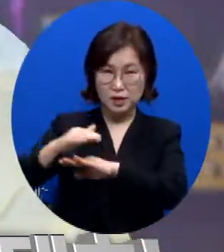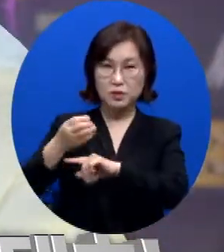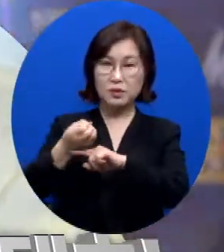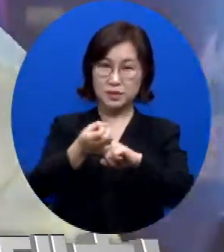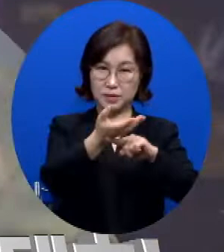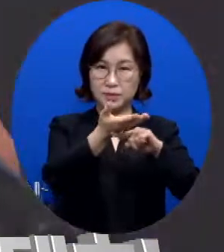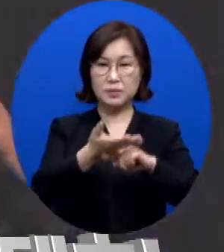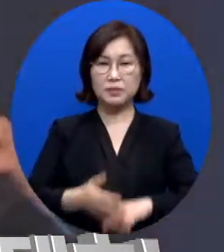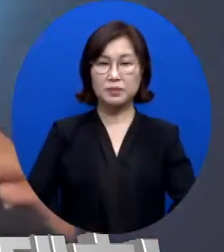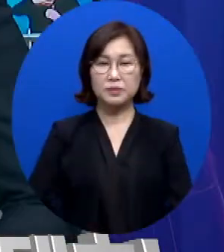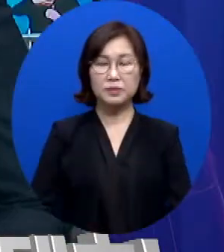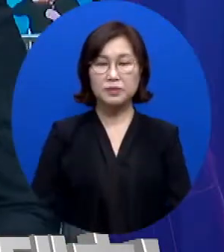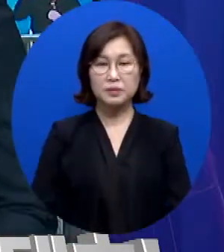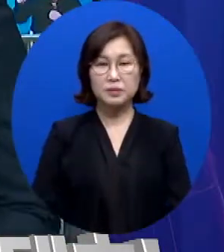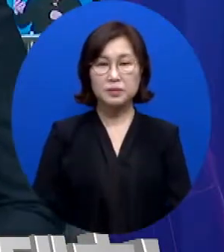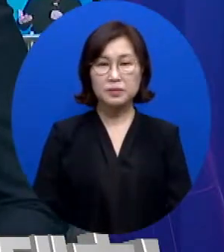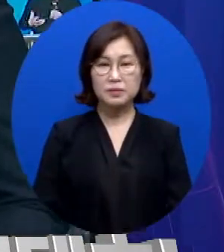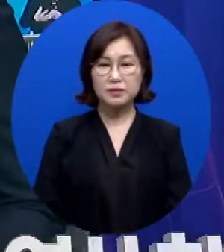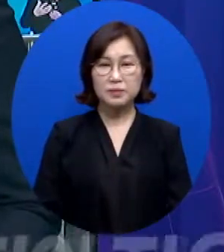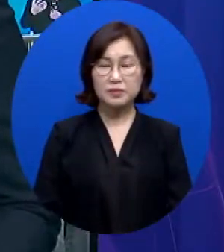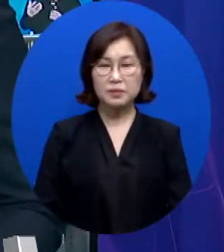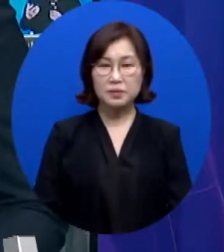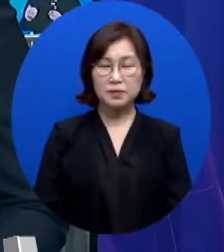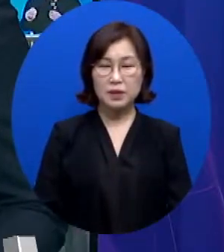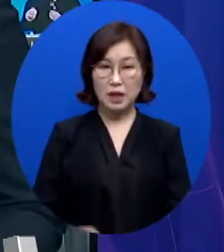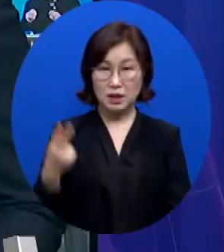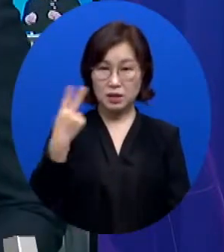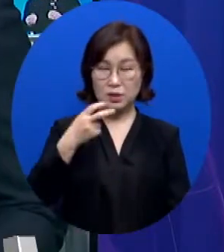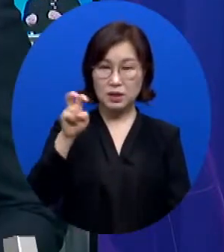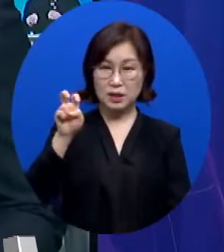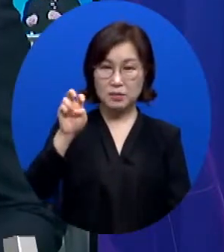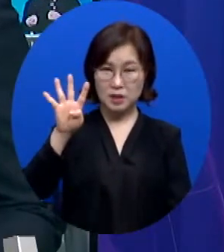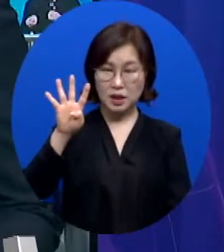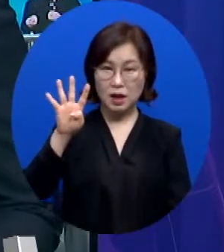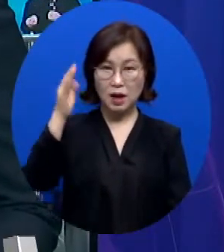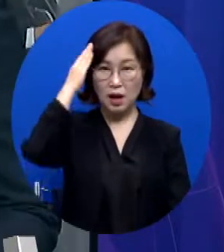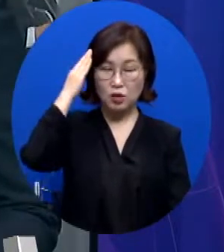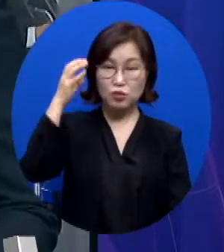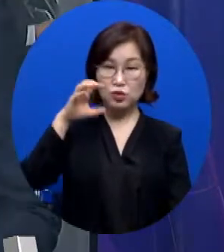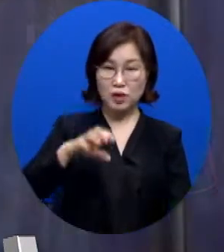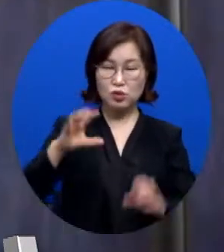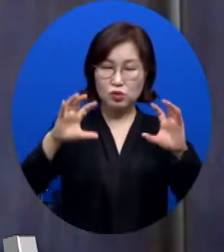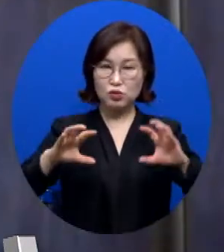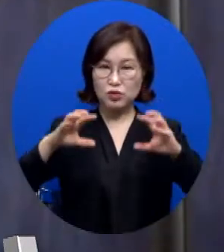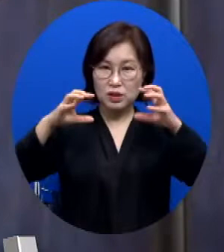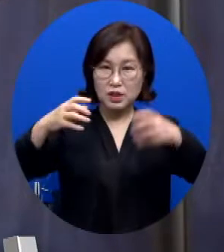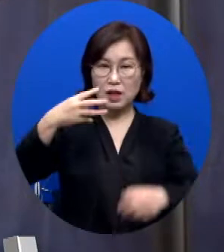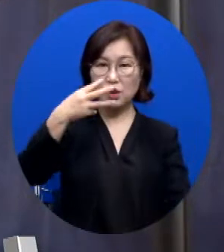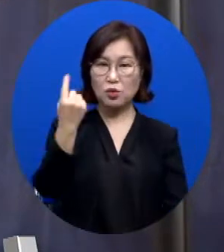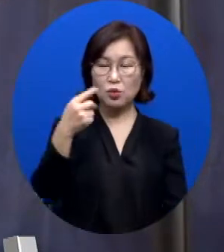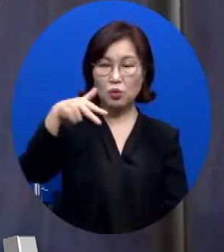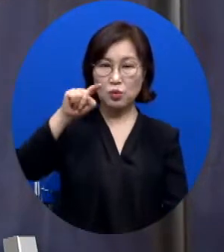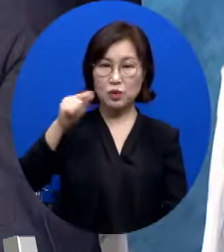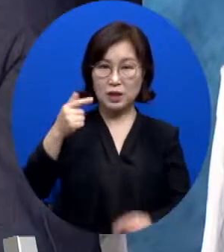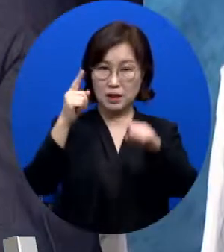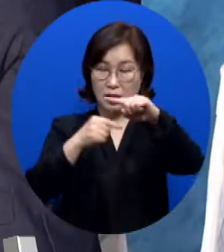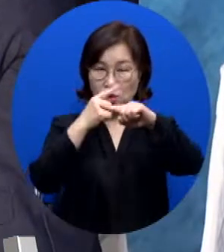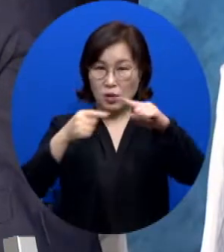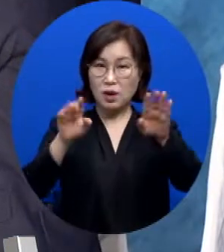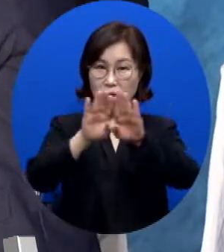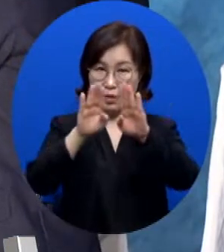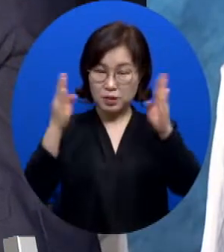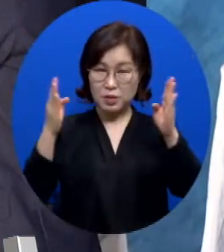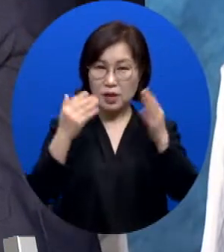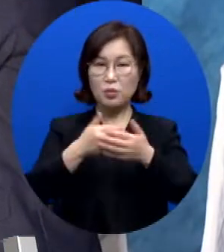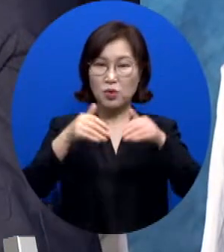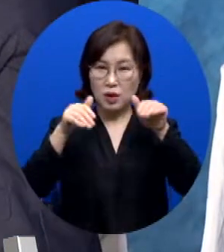후에 전해드리겠습니다. 오는 2024년에 우리나라에서 국제 로잔 대회가 열립니다. 이를 위한